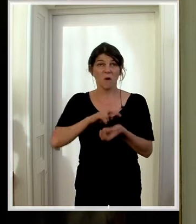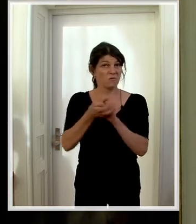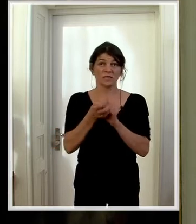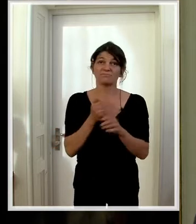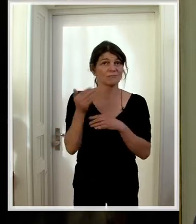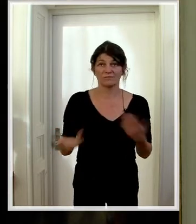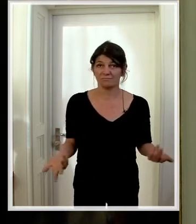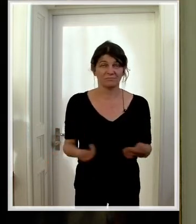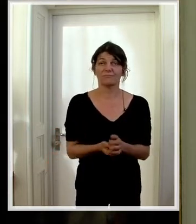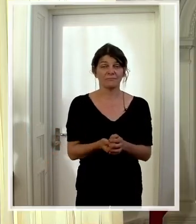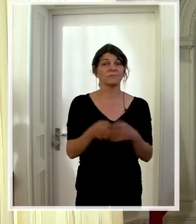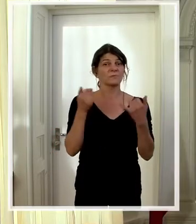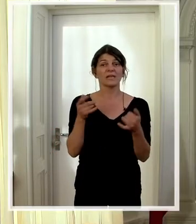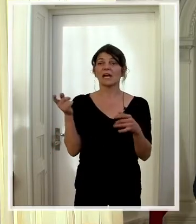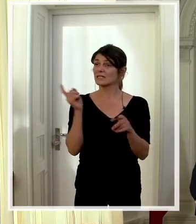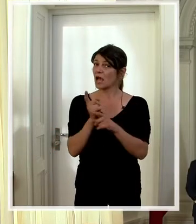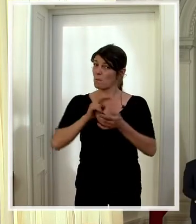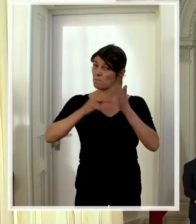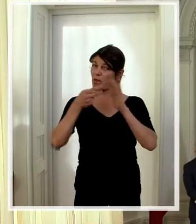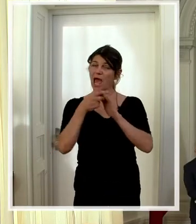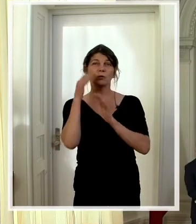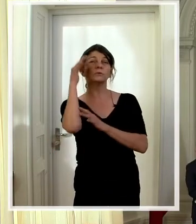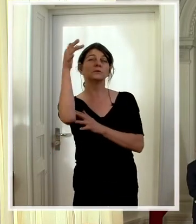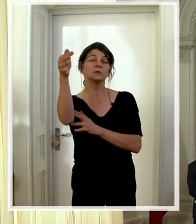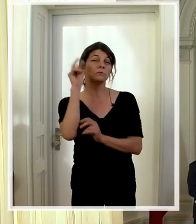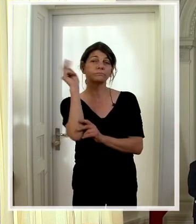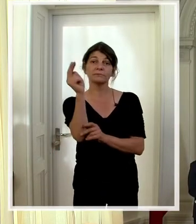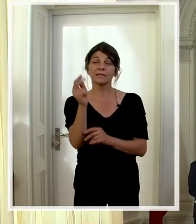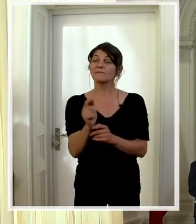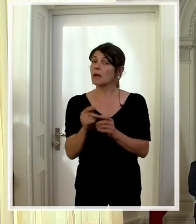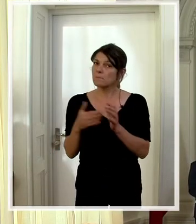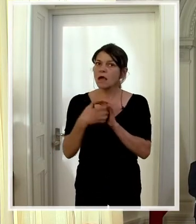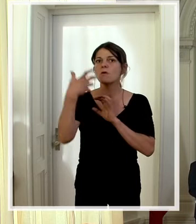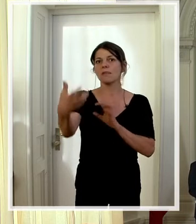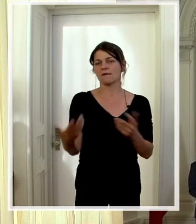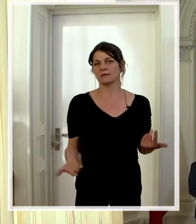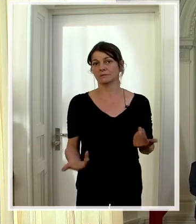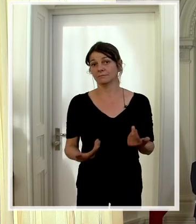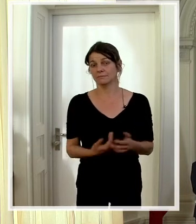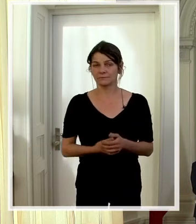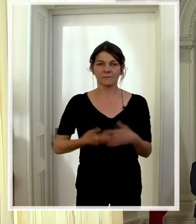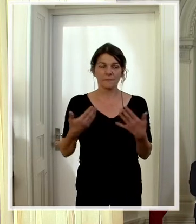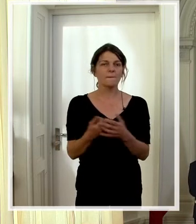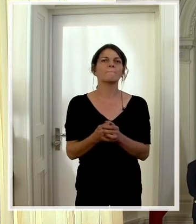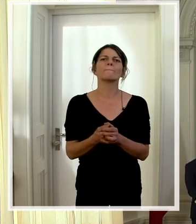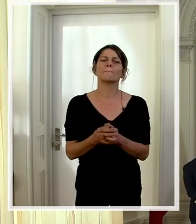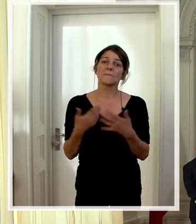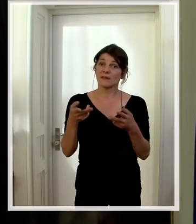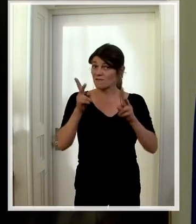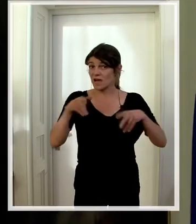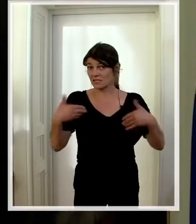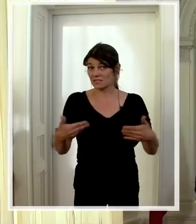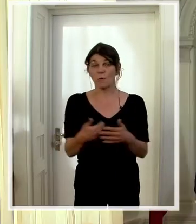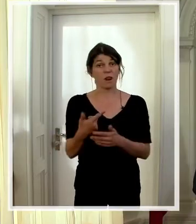Ja, und nochmal, der Planungshorizont im Verkehr, wissen wir, ist sehr hoch. Also, Erich? Ja, also wie gesagt, ich meine, es ist so,